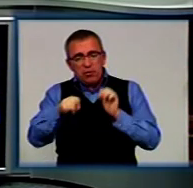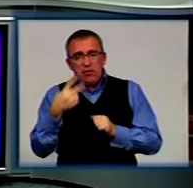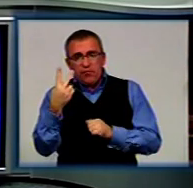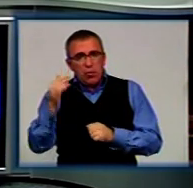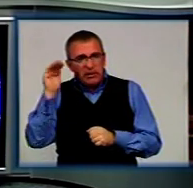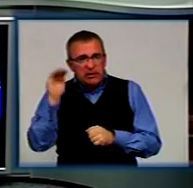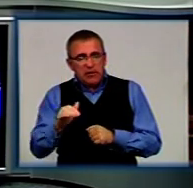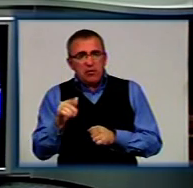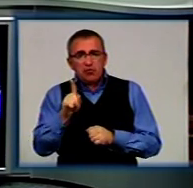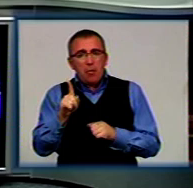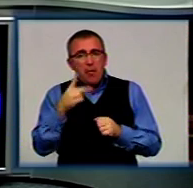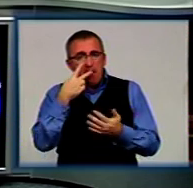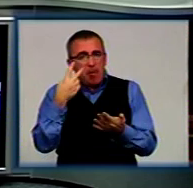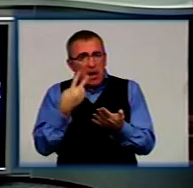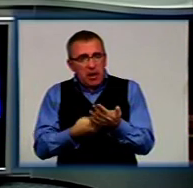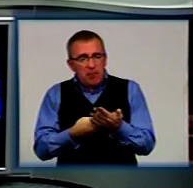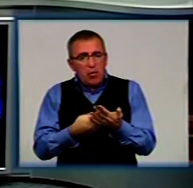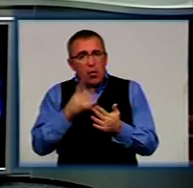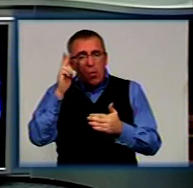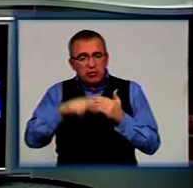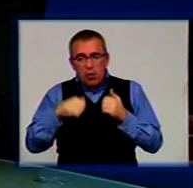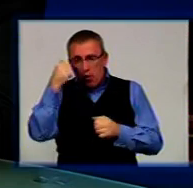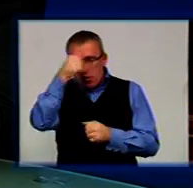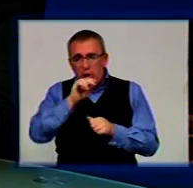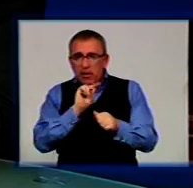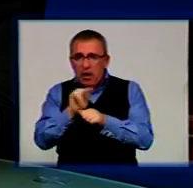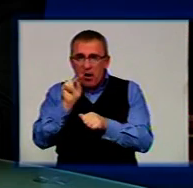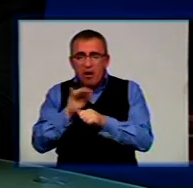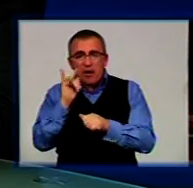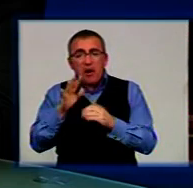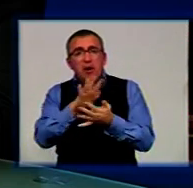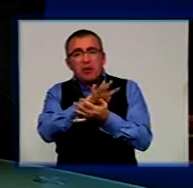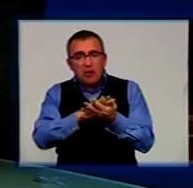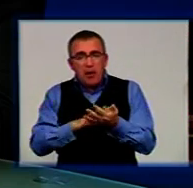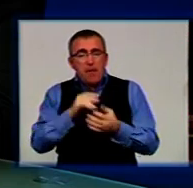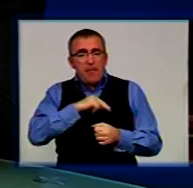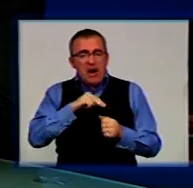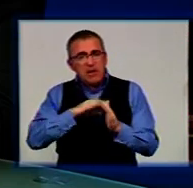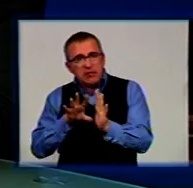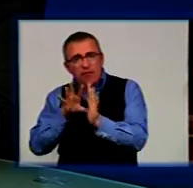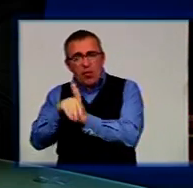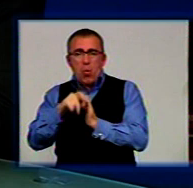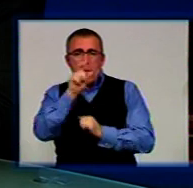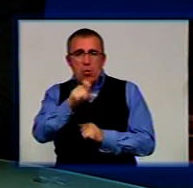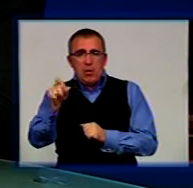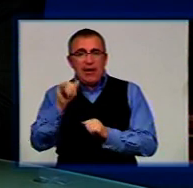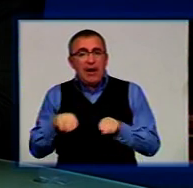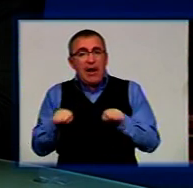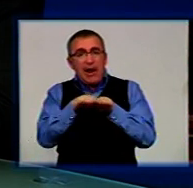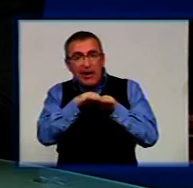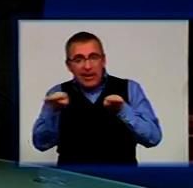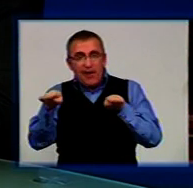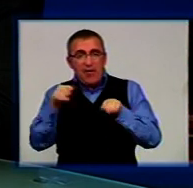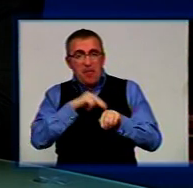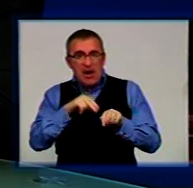8,2 тисяч, що ми передбачаємо до кінця цього року навчати і в подальшому працевлаштувати людей. І рівень працевлаштування